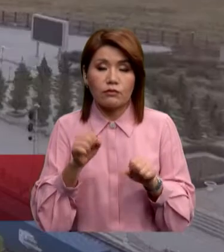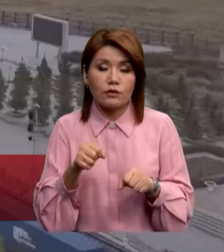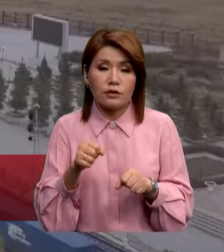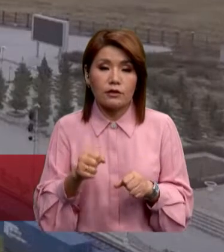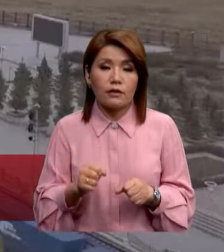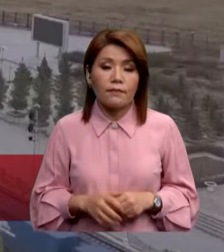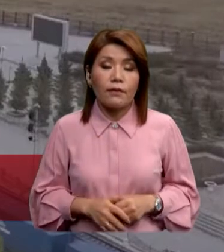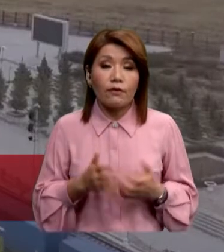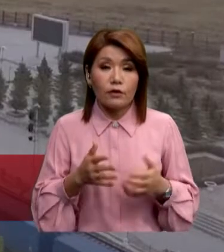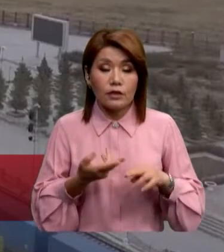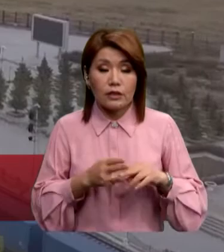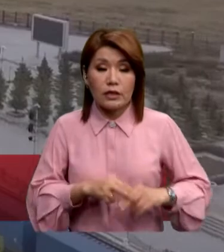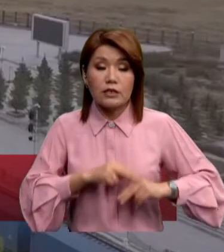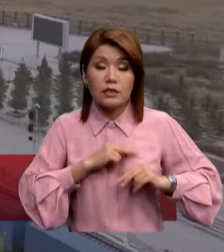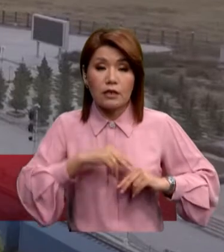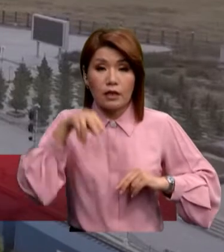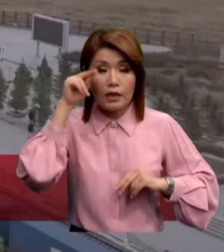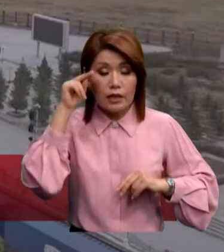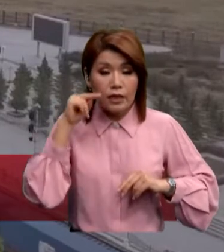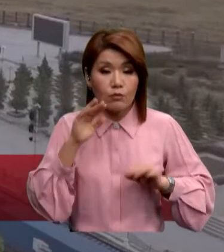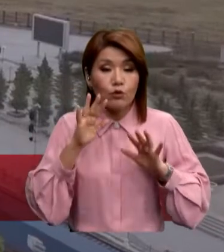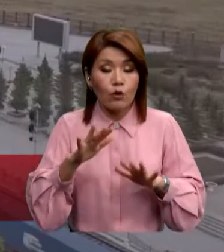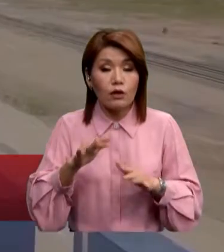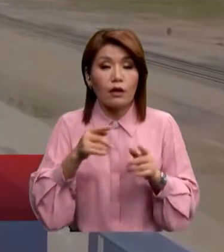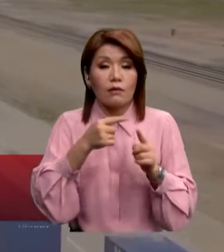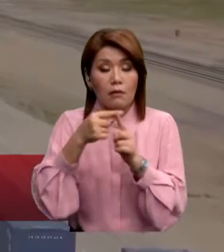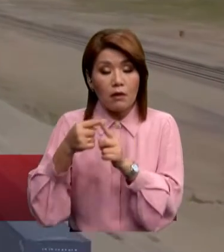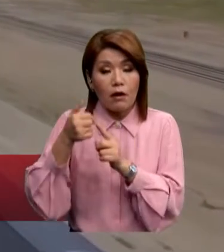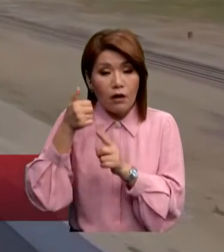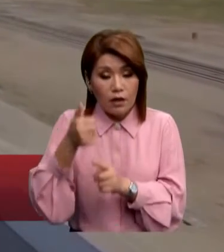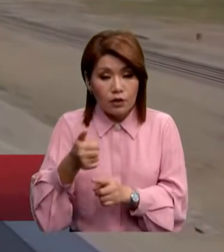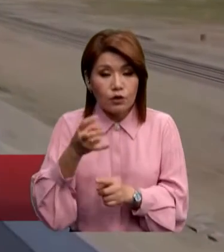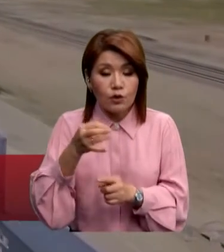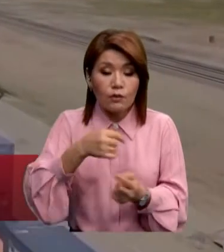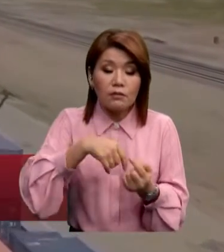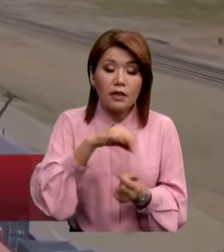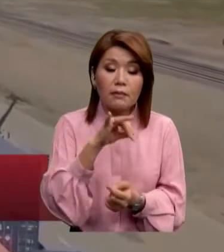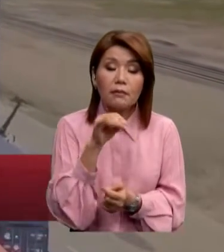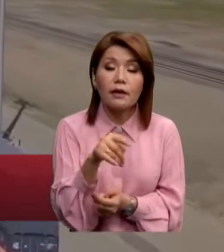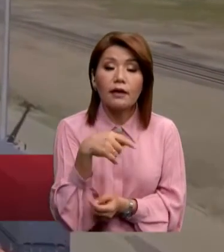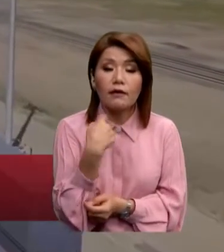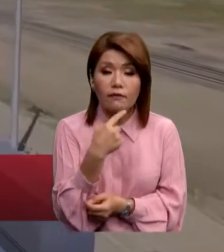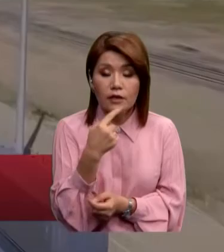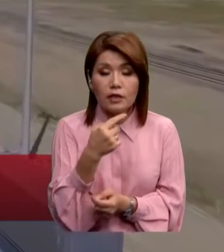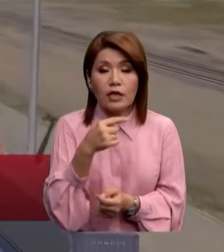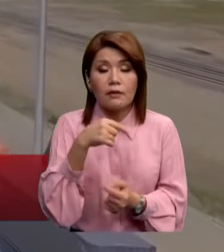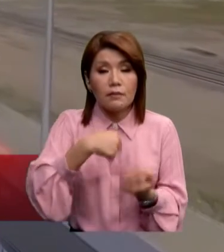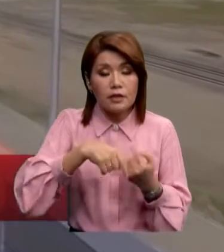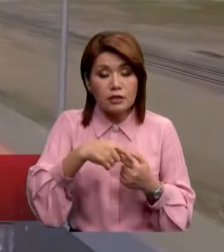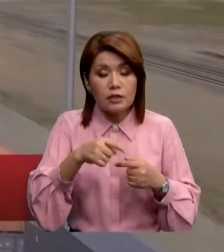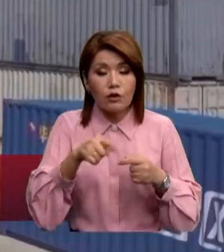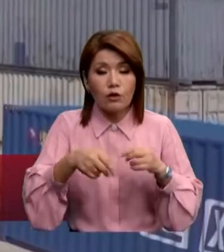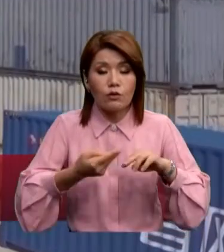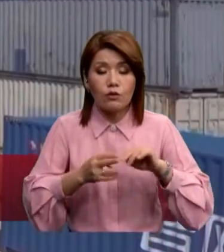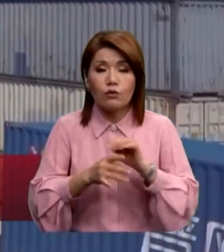эмоциях. В том, что сотрудничество с Китаем принесет только положительный результат, уверены и предприниматели, чей бизнес связан с Поднебесной. Учитывая